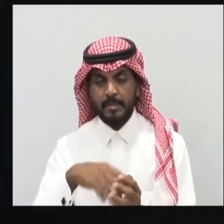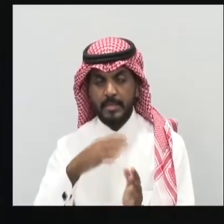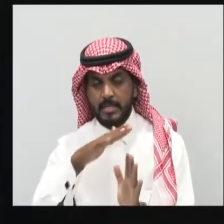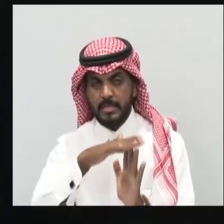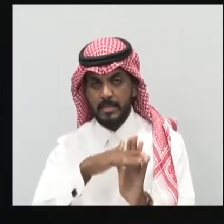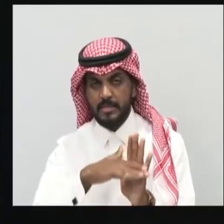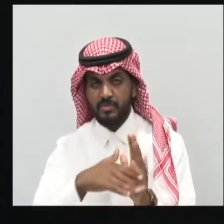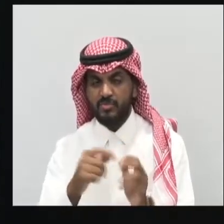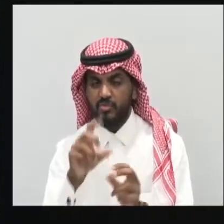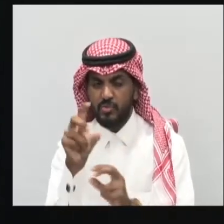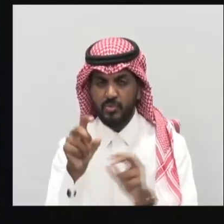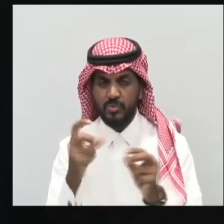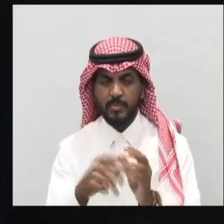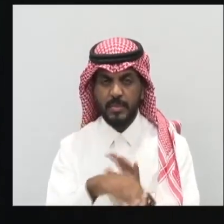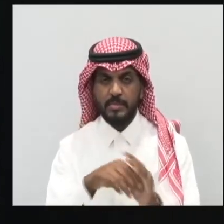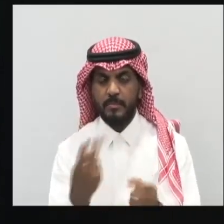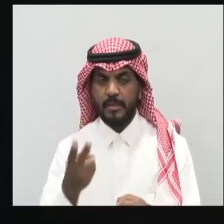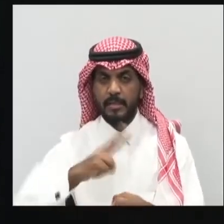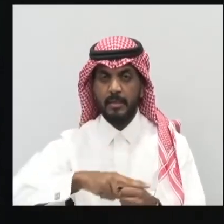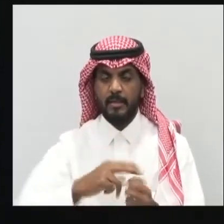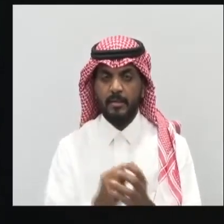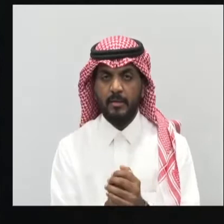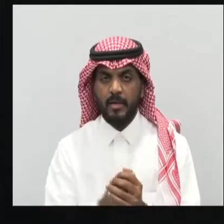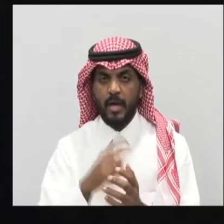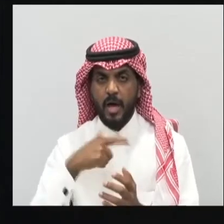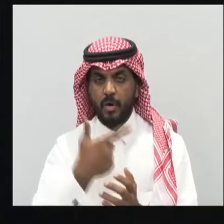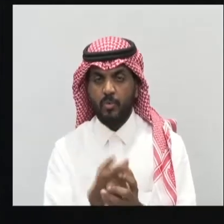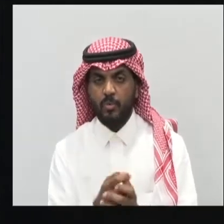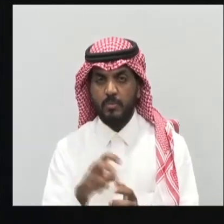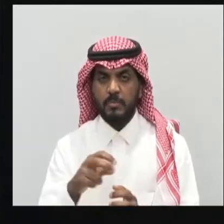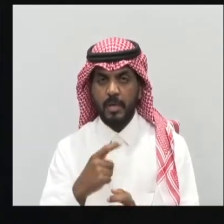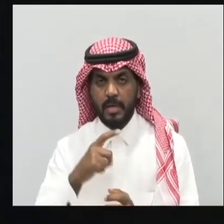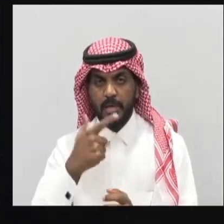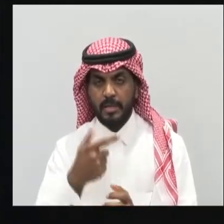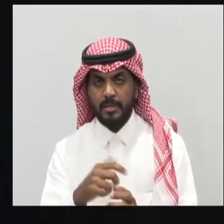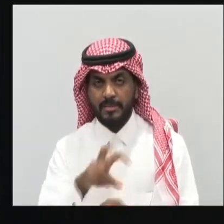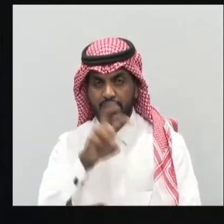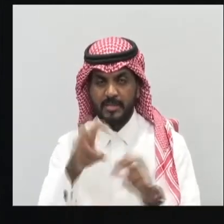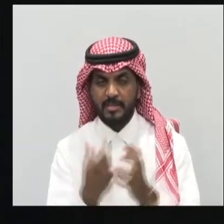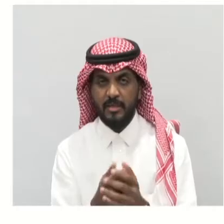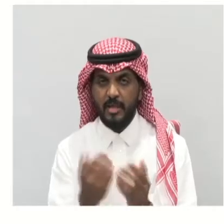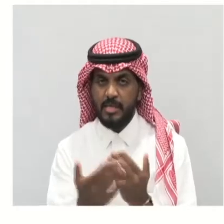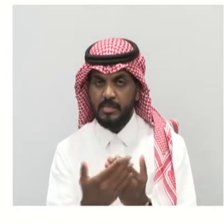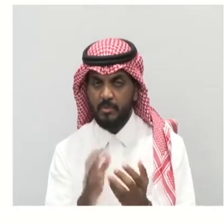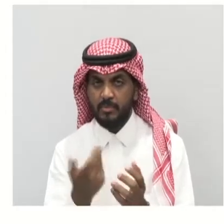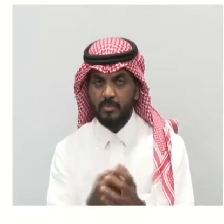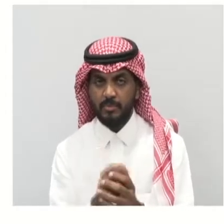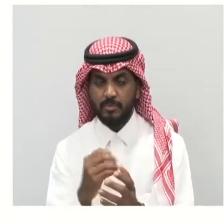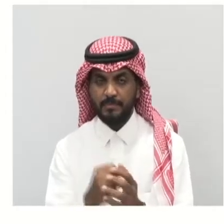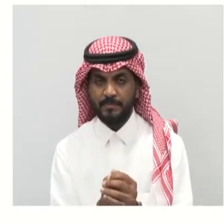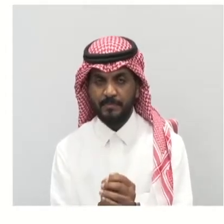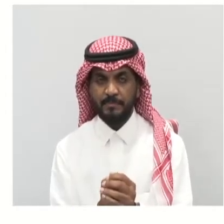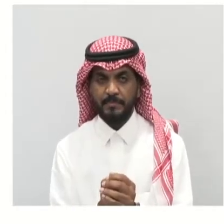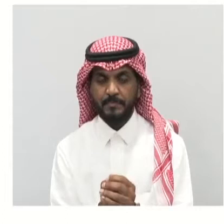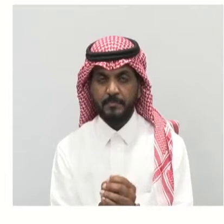النص، جزء من النص، بعد ذلك أقوم بقراءة الأسئلة وأجيب حسب المطلوب.